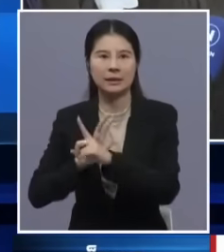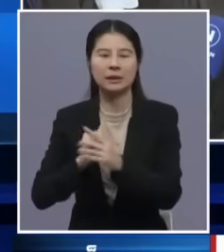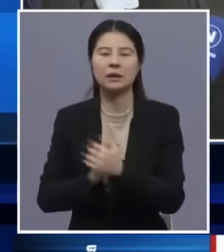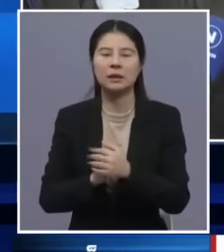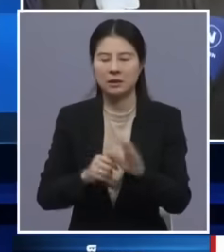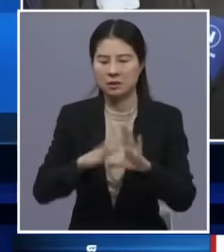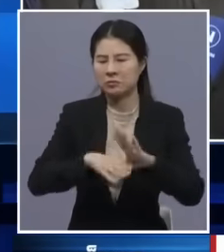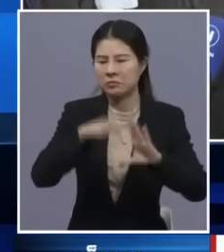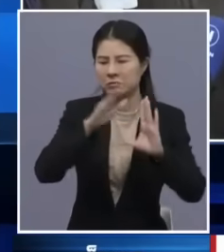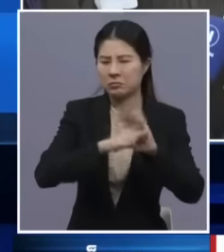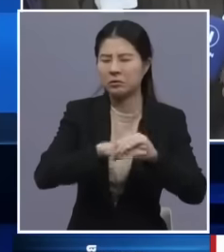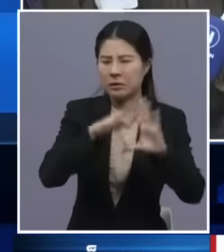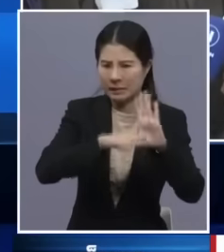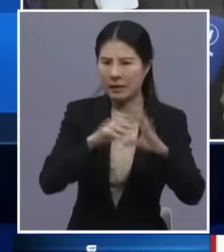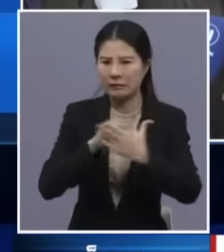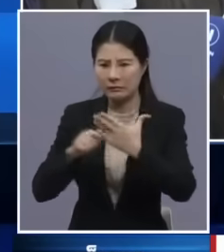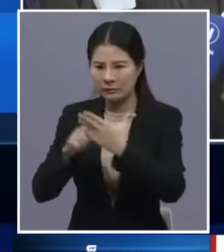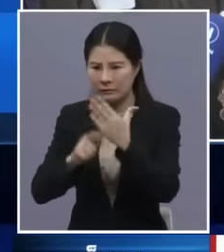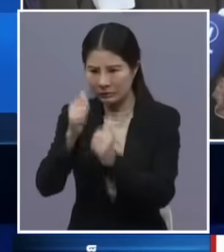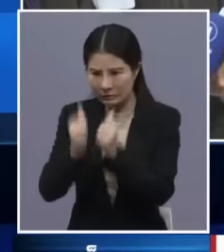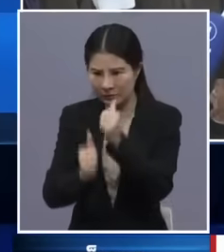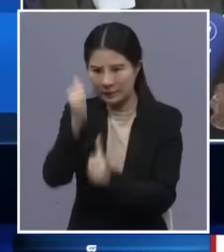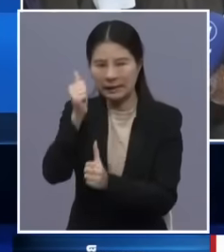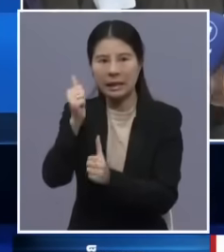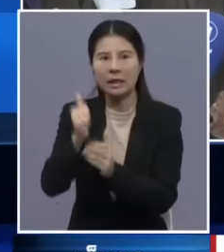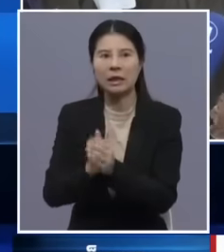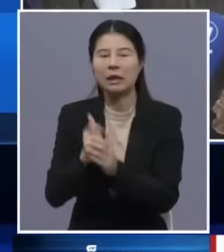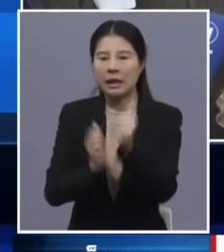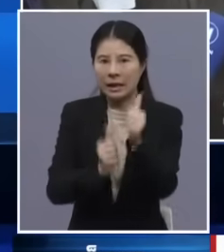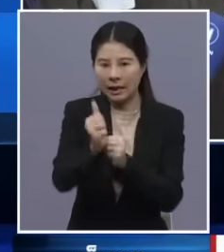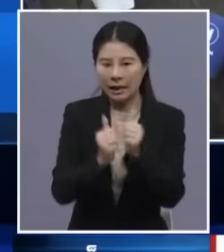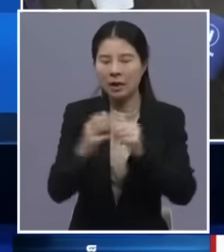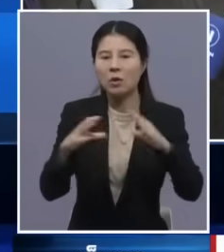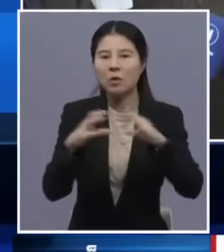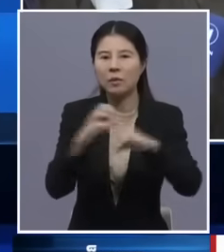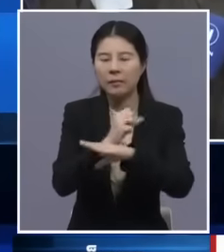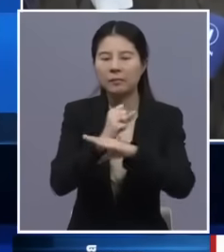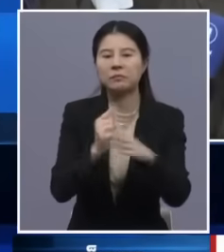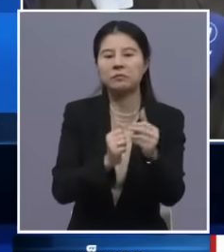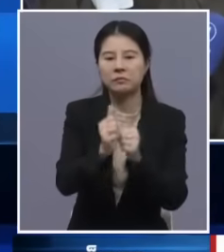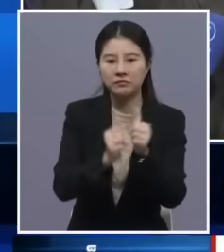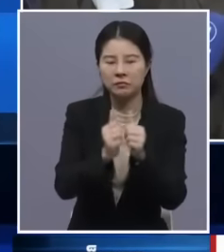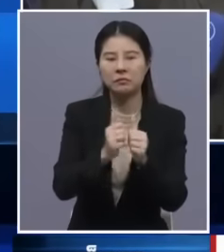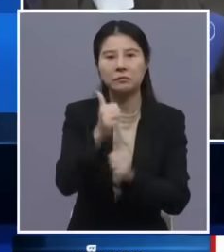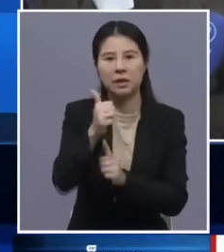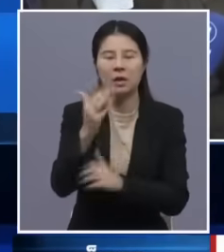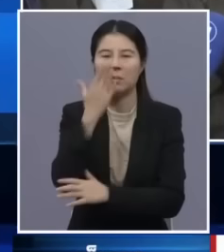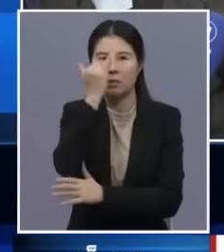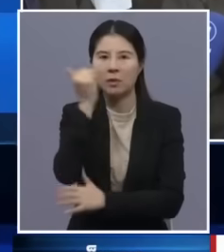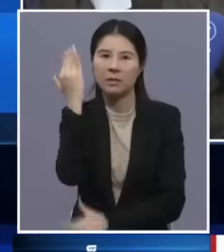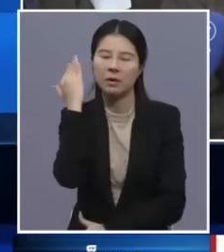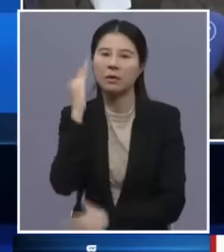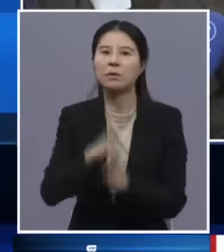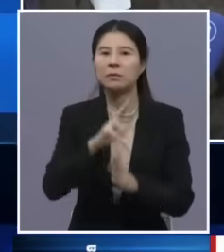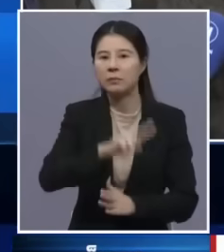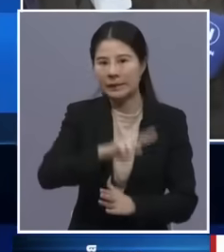าดามเดียได้ขึ้นมาจริงๆจะกลายมาเป็นคู่แข่งทางการเมืองกับพรรคเพื่อไทยหรือเปล่า โอ้เป็นคู่แข่งเลย เพราะในอดีตเนี่ยประชาธิปัตย์กับเพื่อไทยเขาเป็นคู่แข่งกันมาตลอด